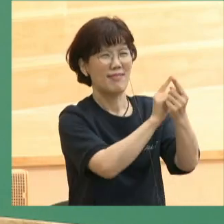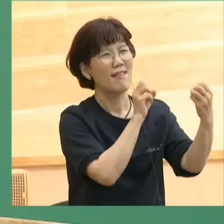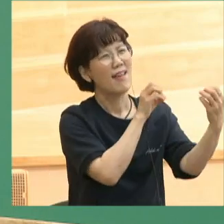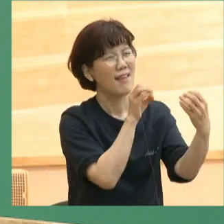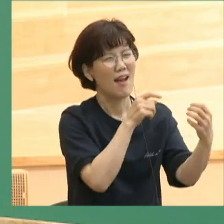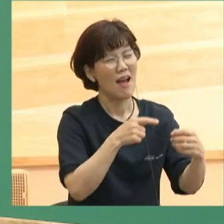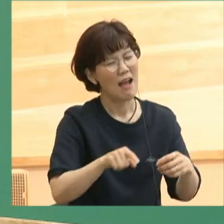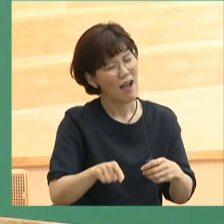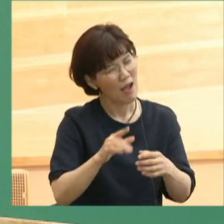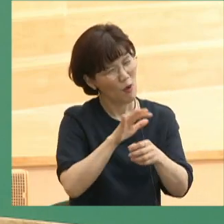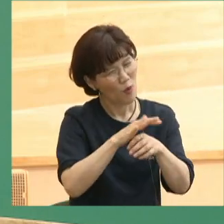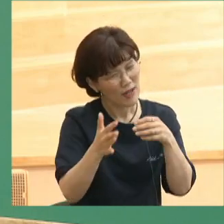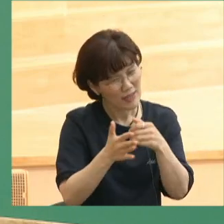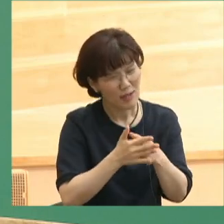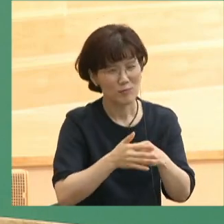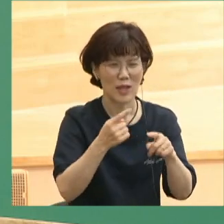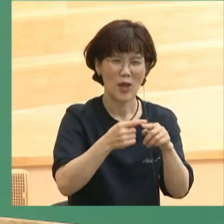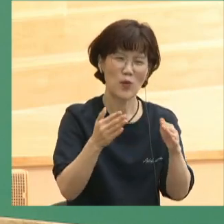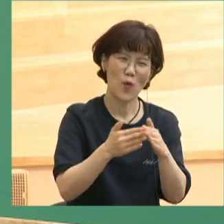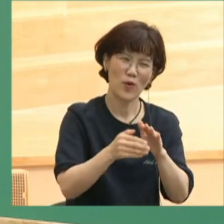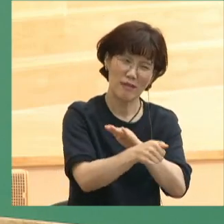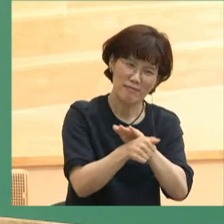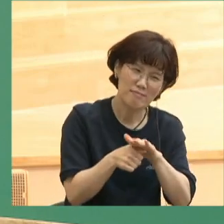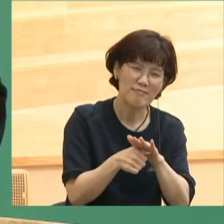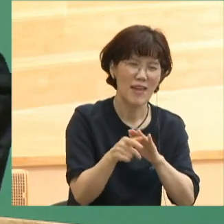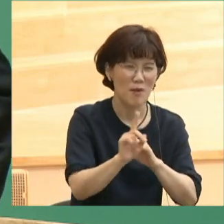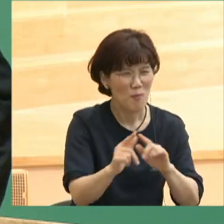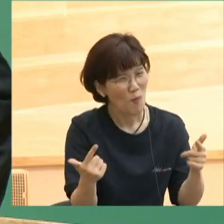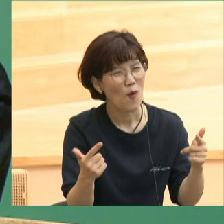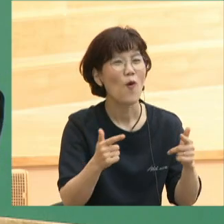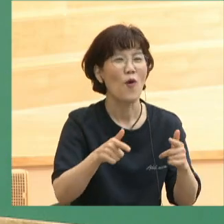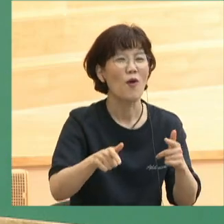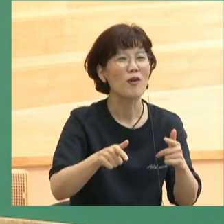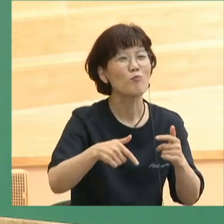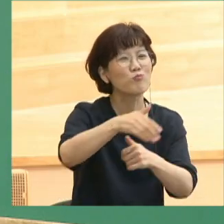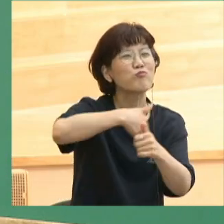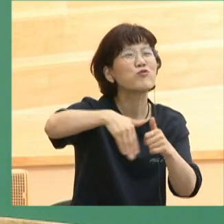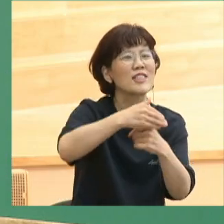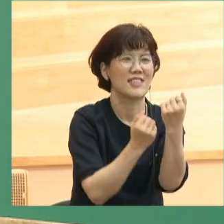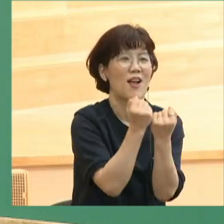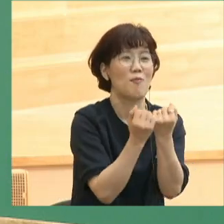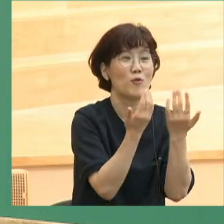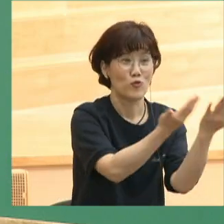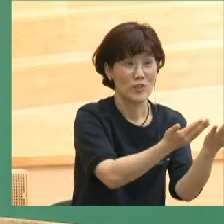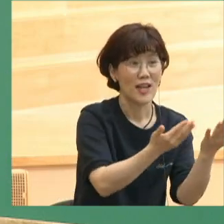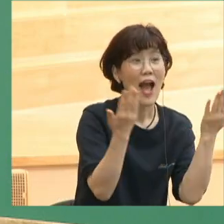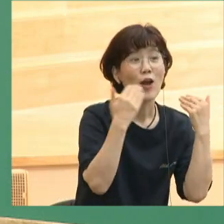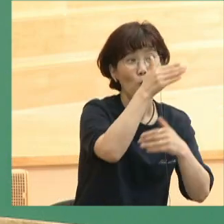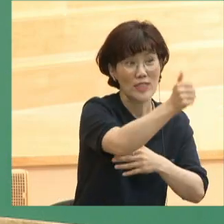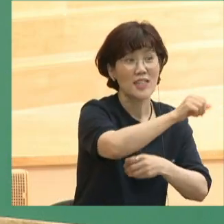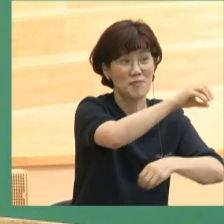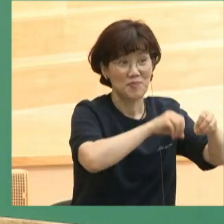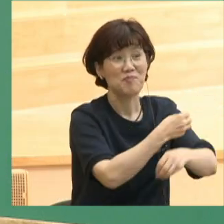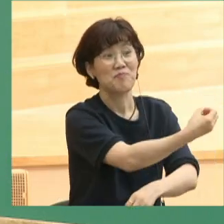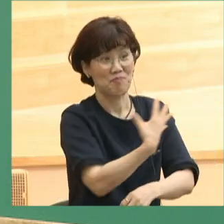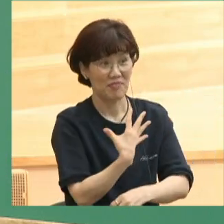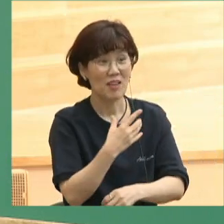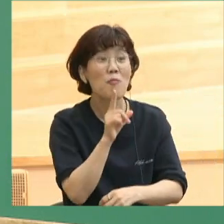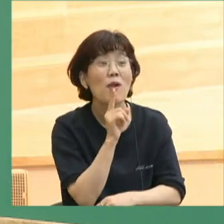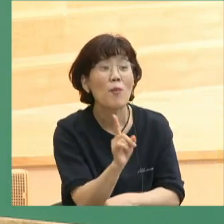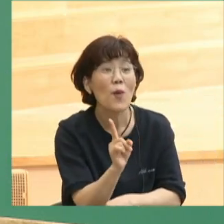예배가 위축되고 너무 힘들다 이런 얘기를 제가 했거든요. 그러니까 이제 이 얘기를 하면서 총장님이 저에게 뭐라고 말하냐면